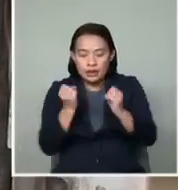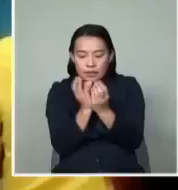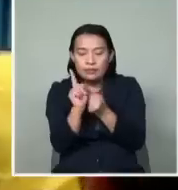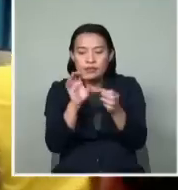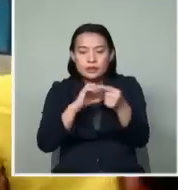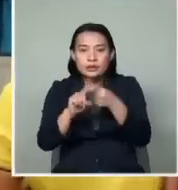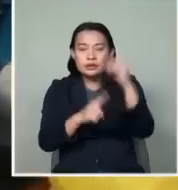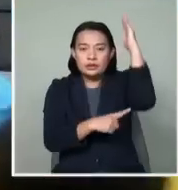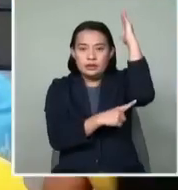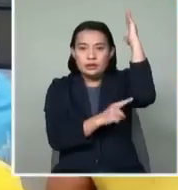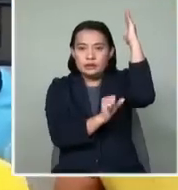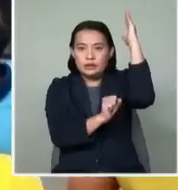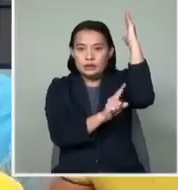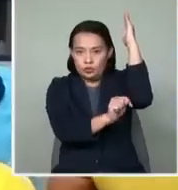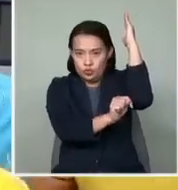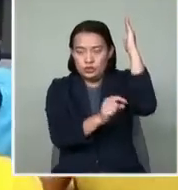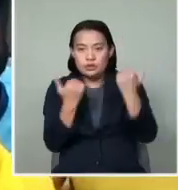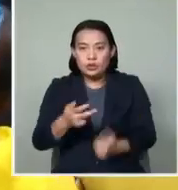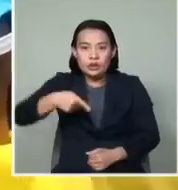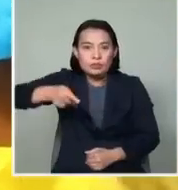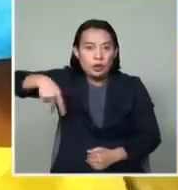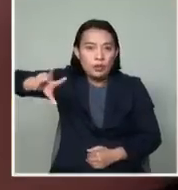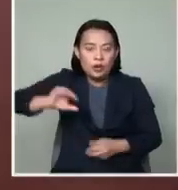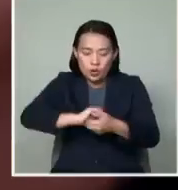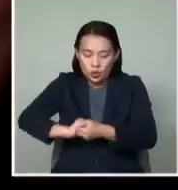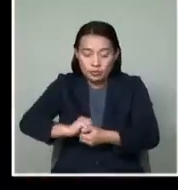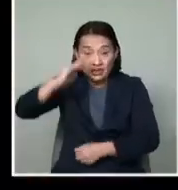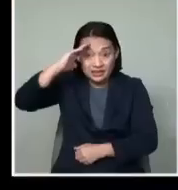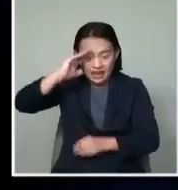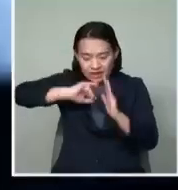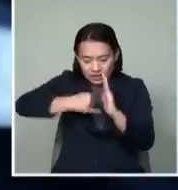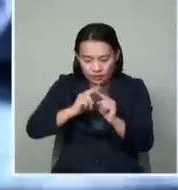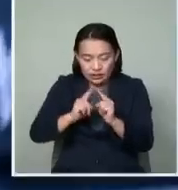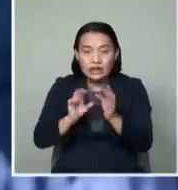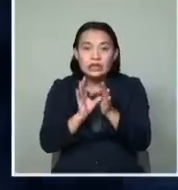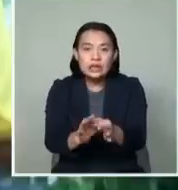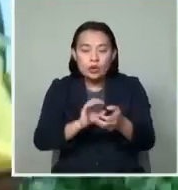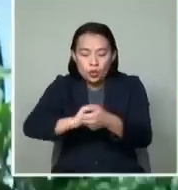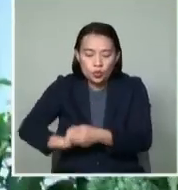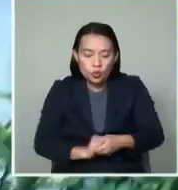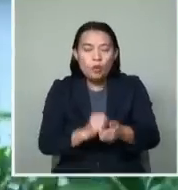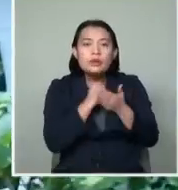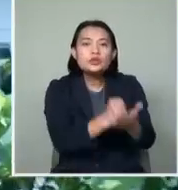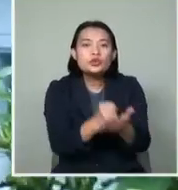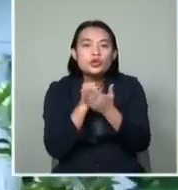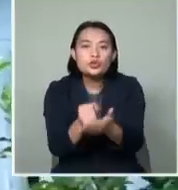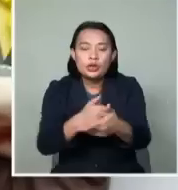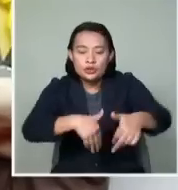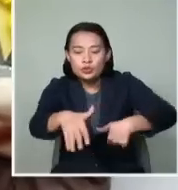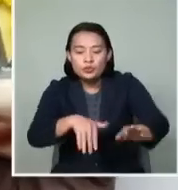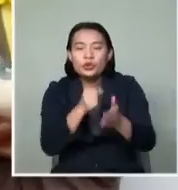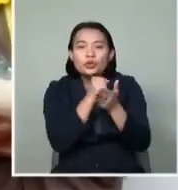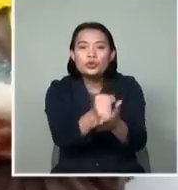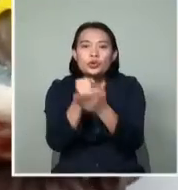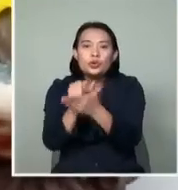วยนะคะปภ.เองตอนนี้ร่วมกันกับหน่วยทหารจังหวัดและหน่วยงานที่เกี่ยวข้องเร่งให้การช่วยเหลือผู้ประสบภัยโดยเ